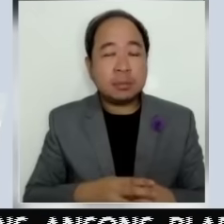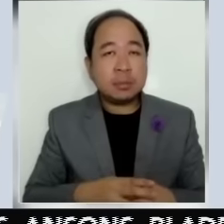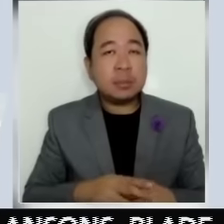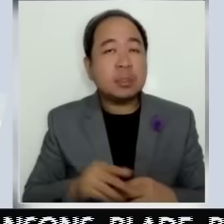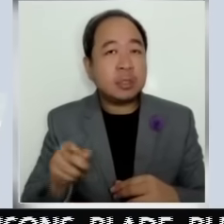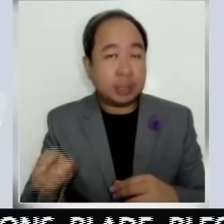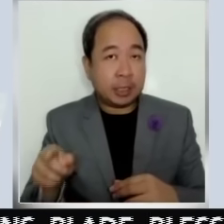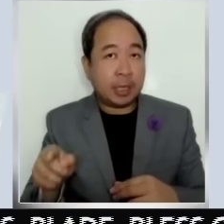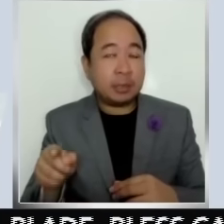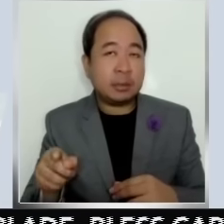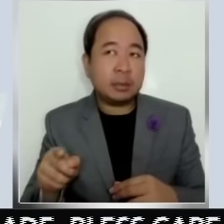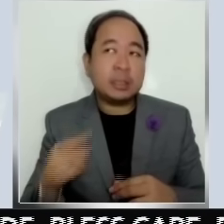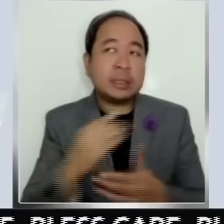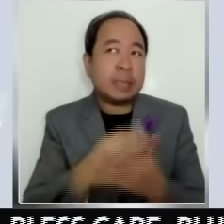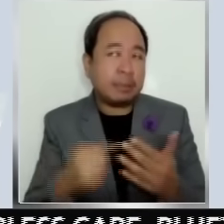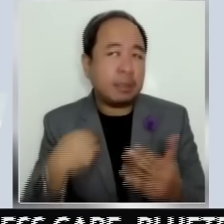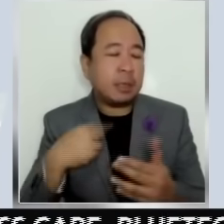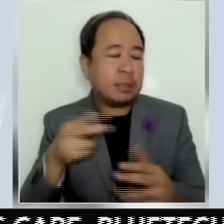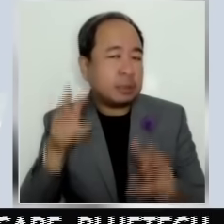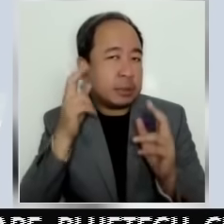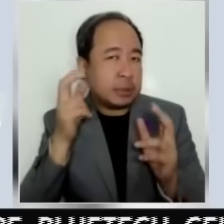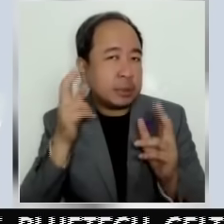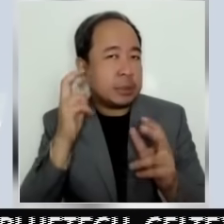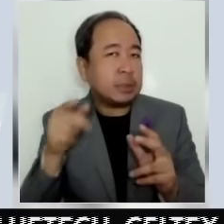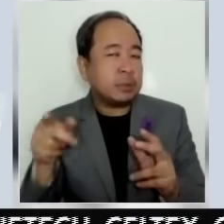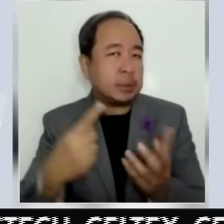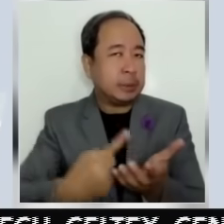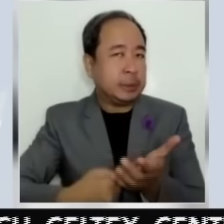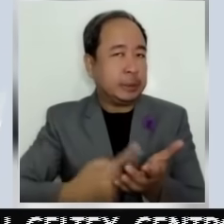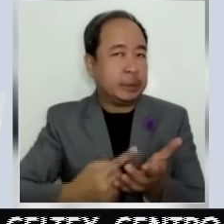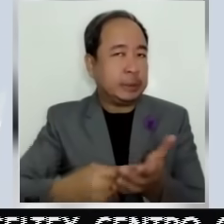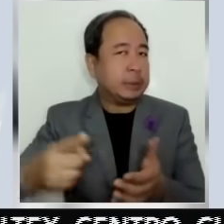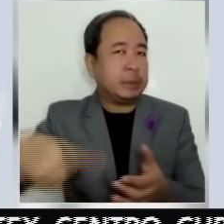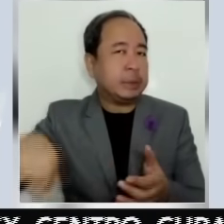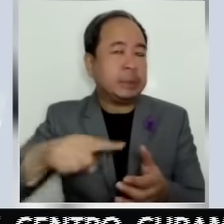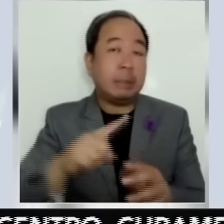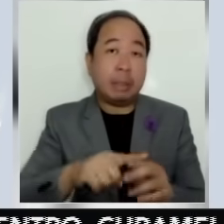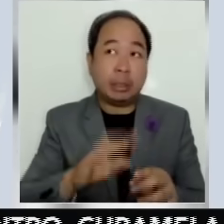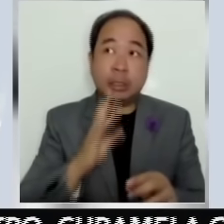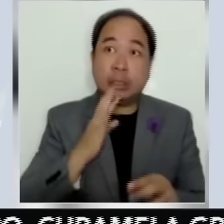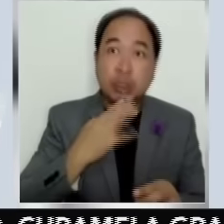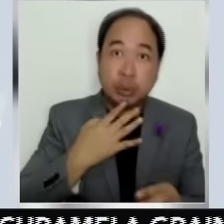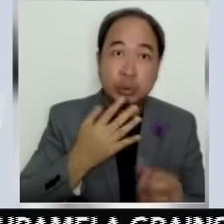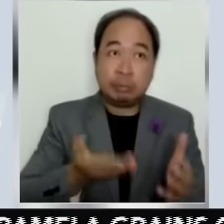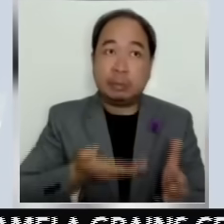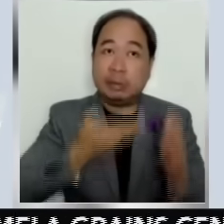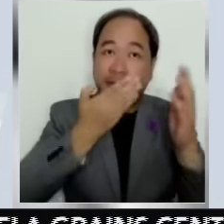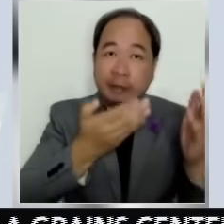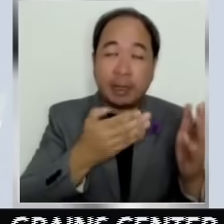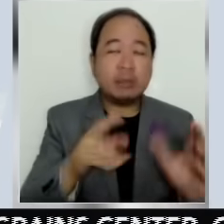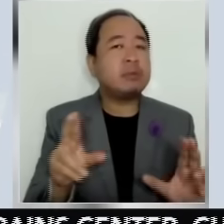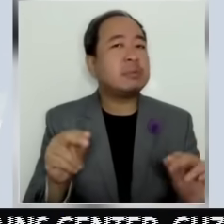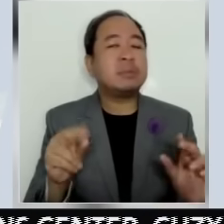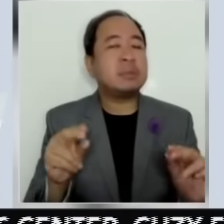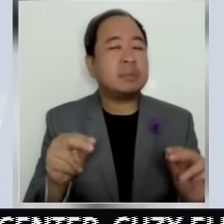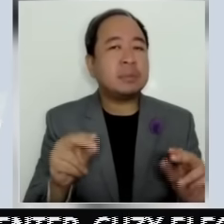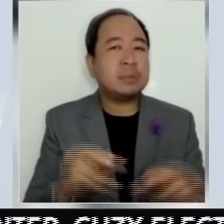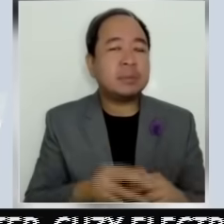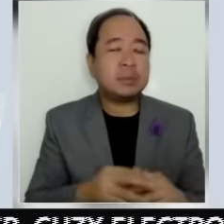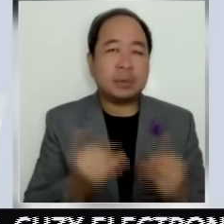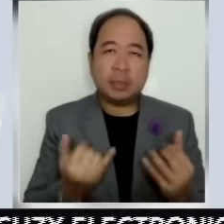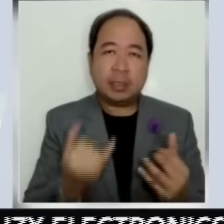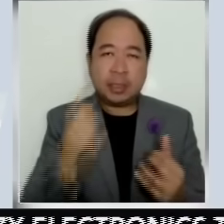mga narinig ko, no, doon sa mga usapan. Pero nothing serious. Hindi naman siguro involved dito yung